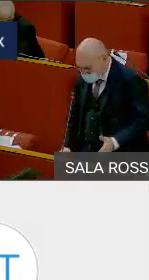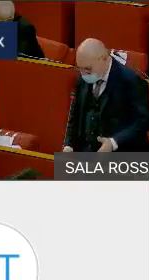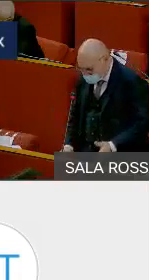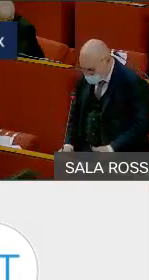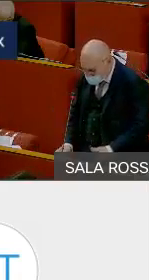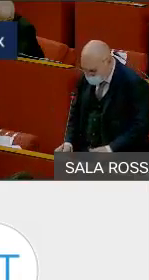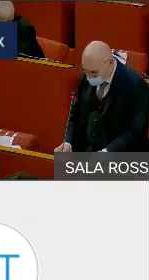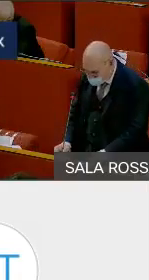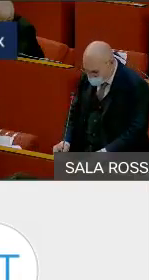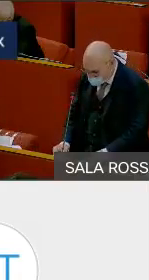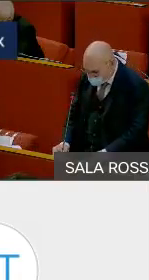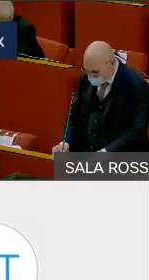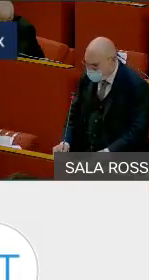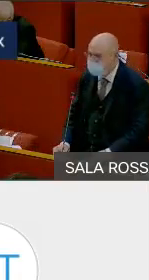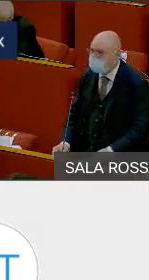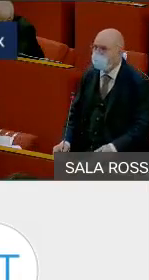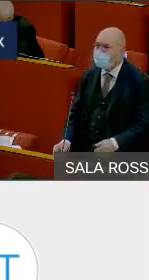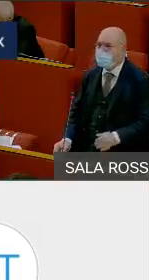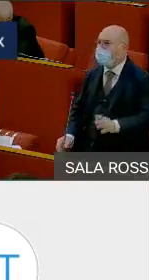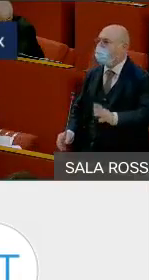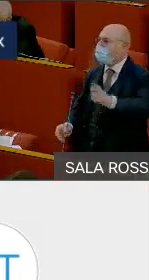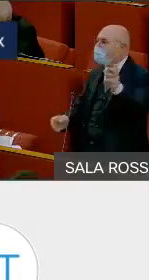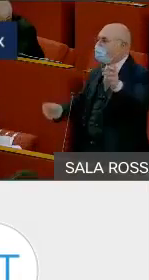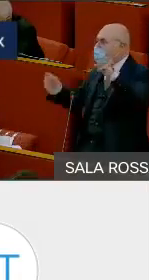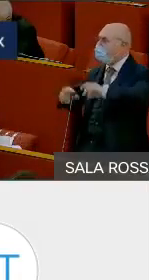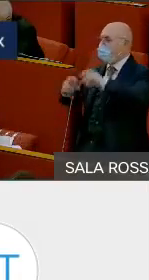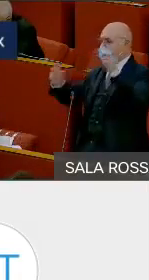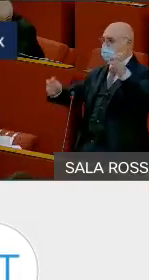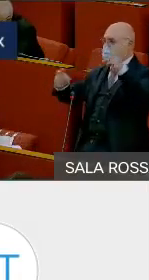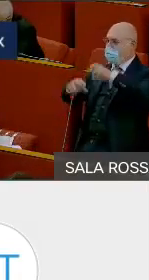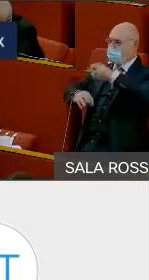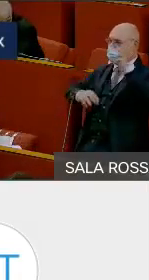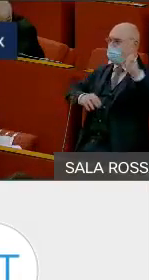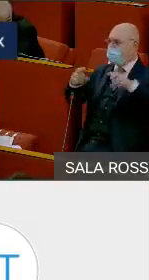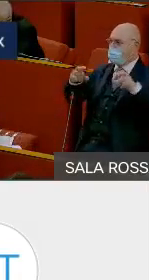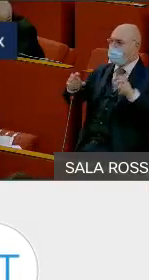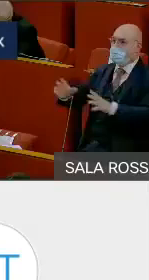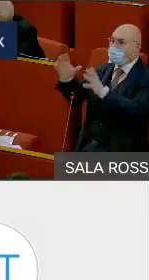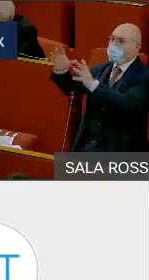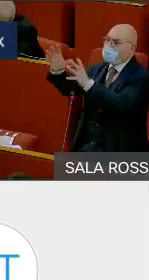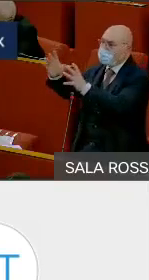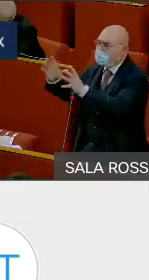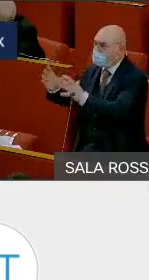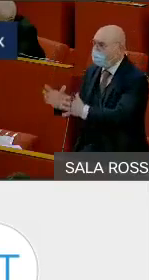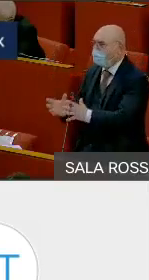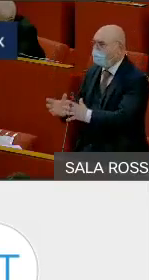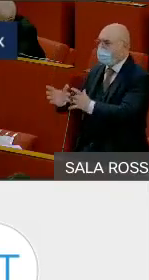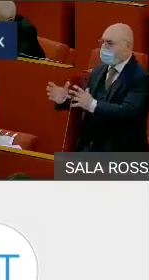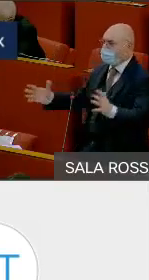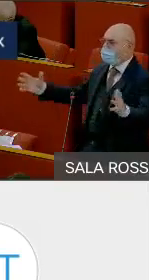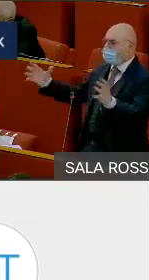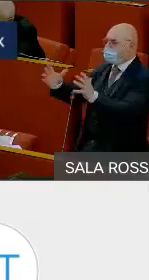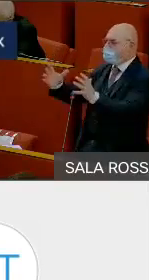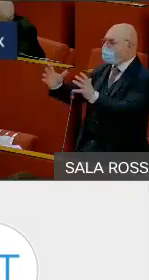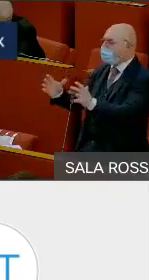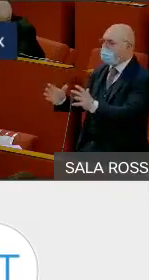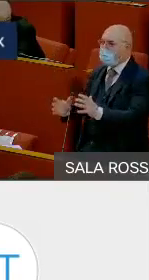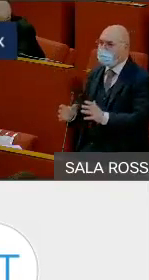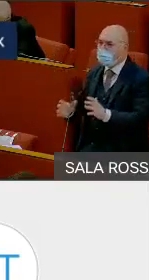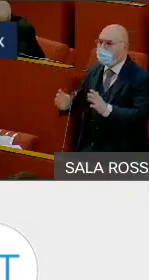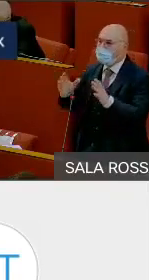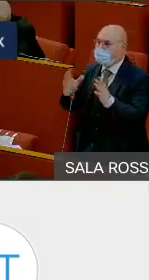un'estensione maggiore di 100 metri quadrati perché anche il 35 per cento della lega non dia un risultato di